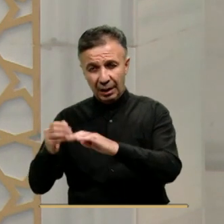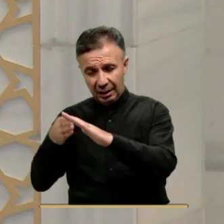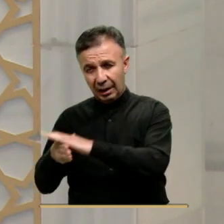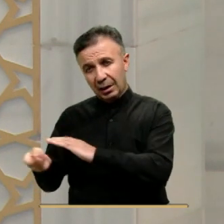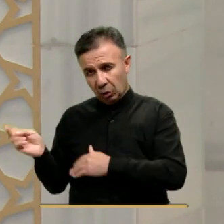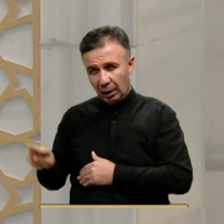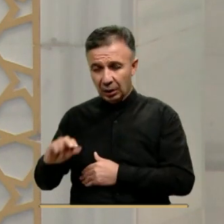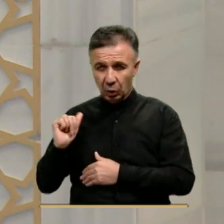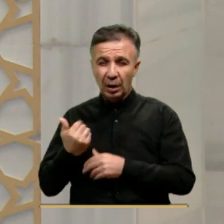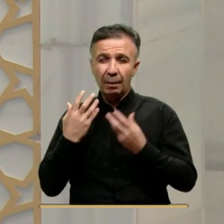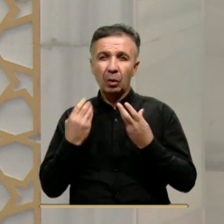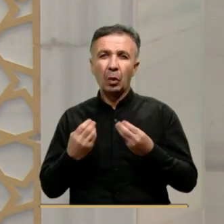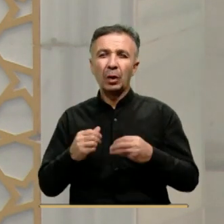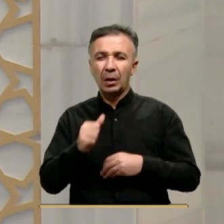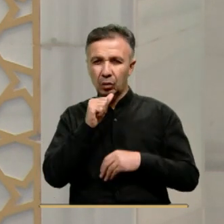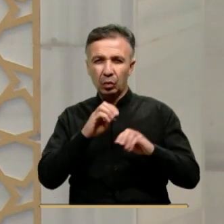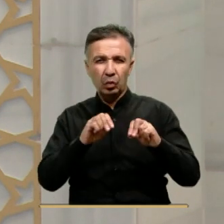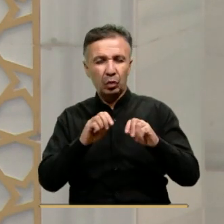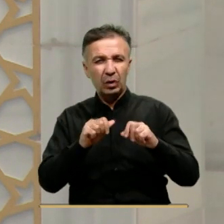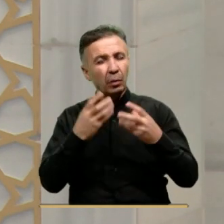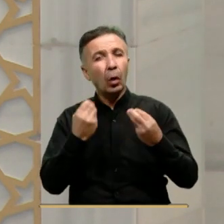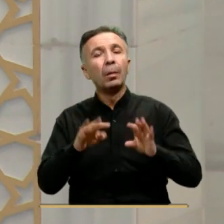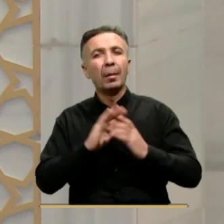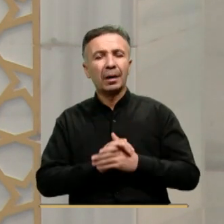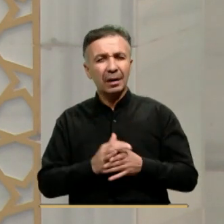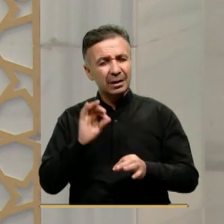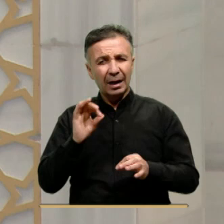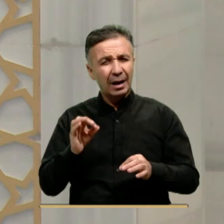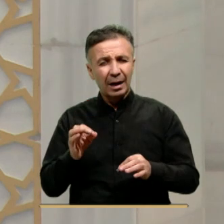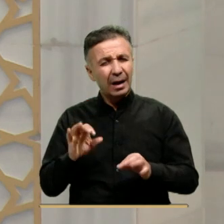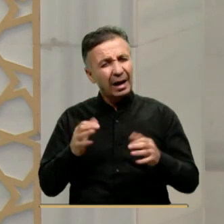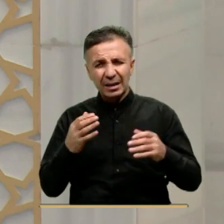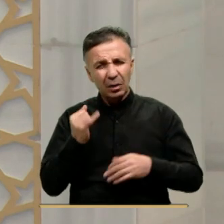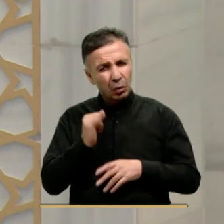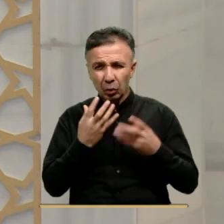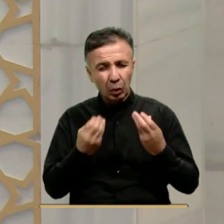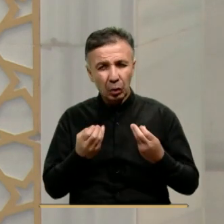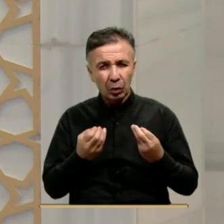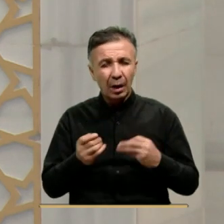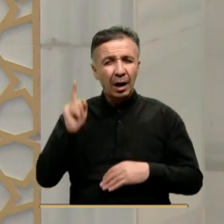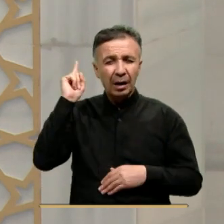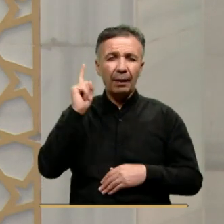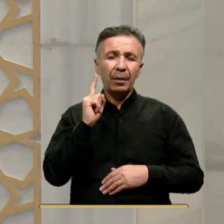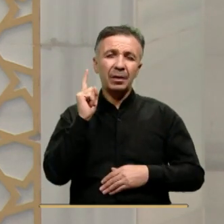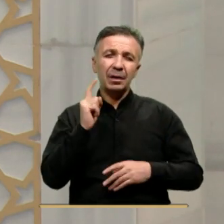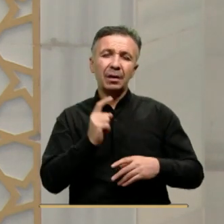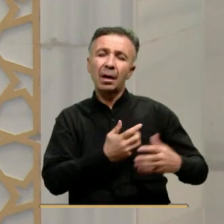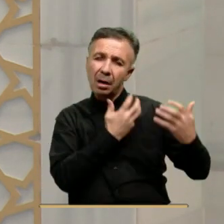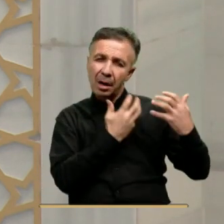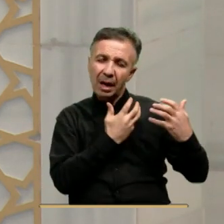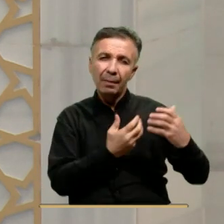olan çamurlaşmamak insan nasıl çamurlaşır Rabbimizin nimetleri